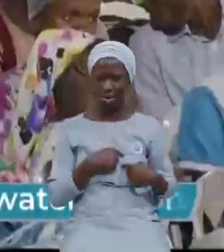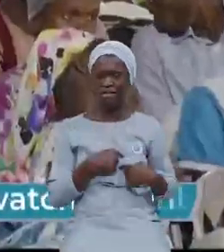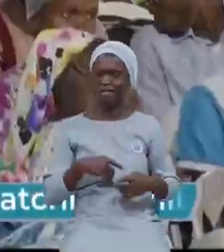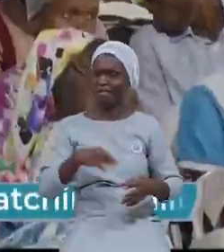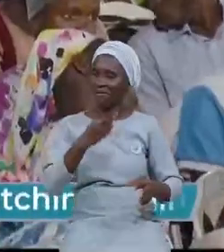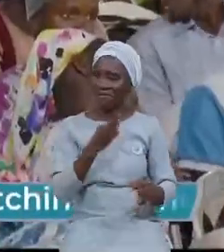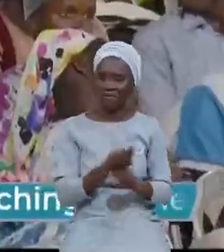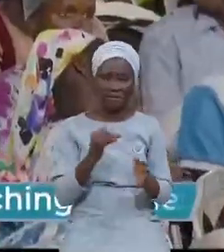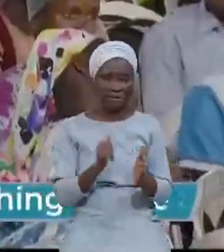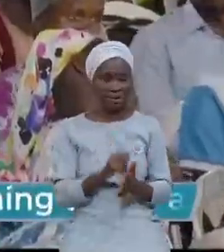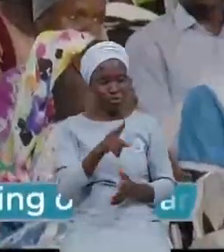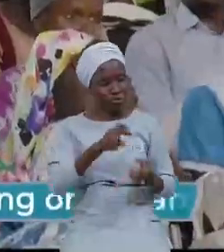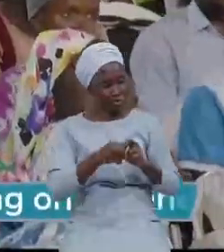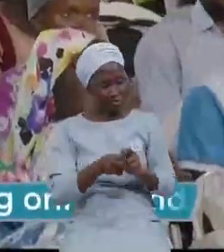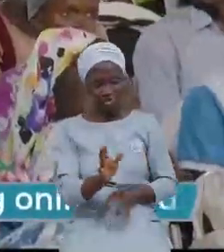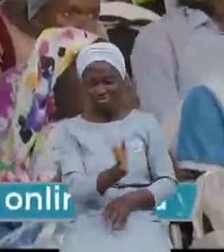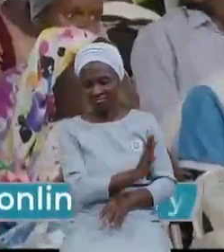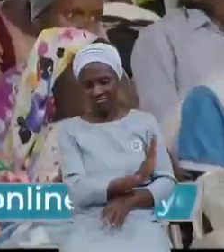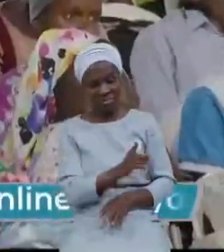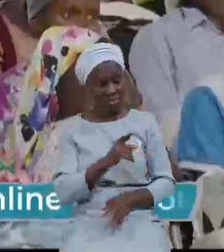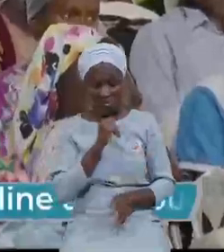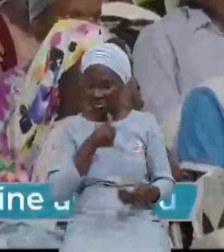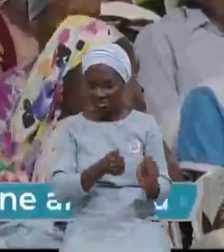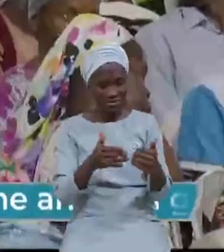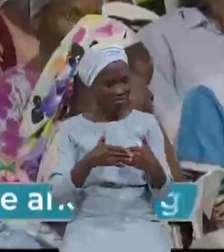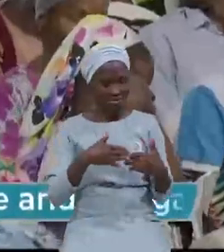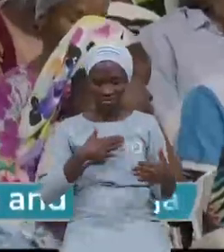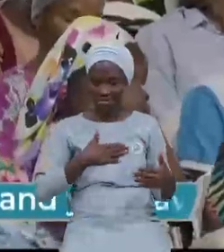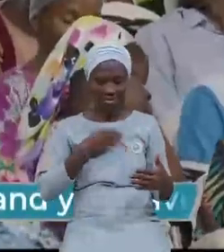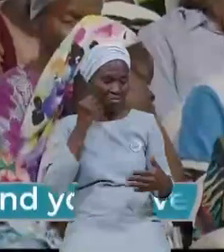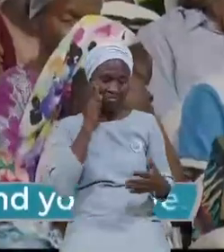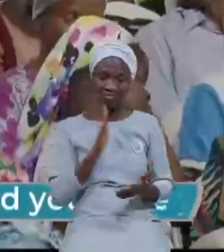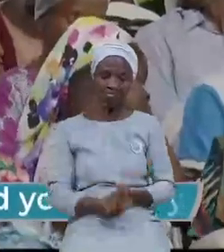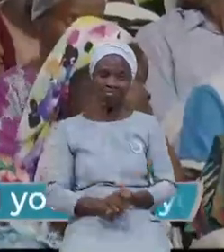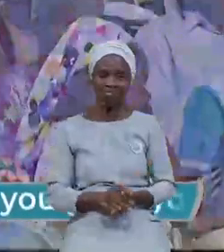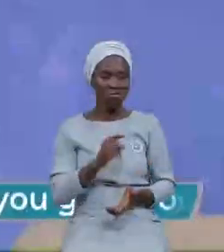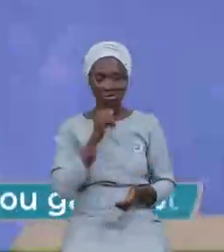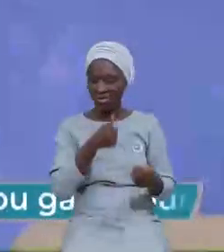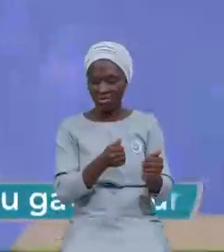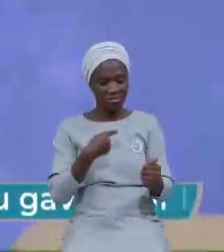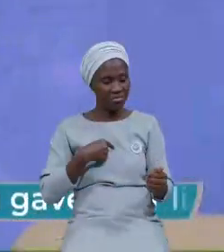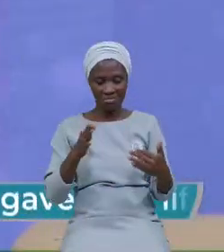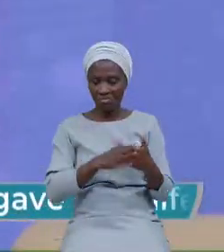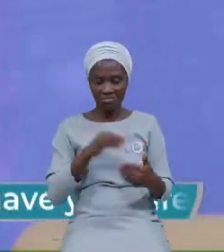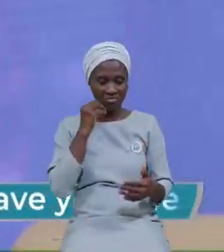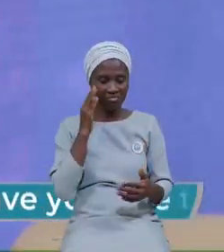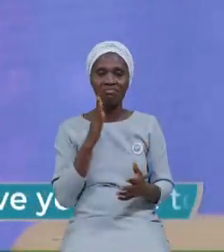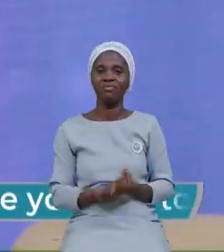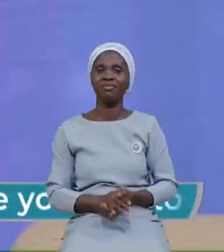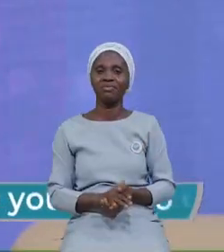tes problèmes tu ne me suivra plus à la maison et